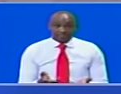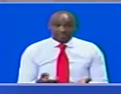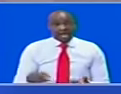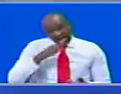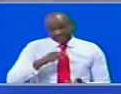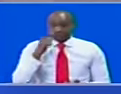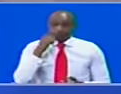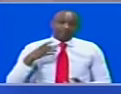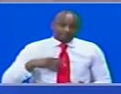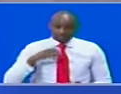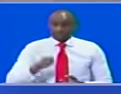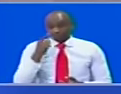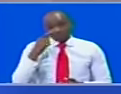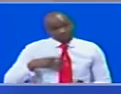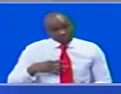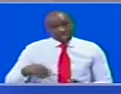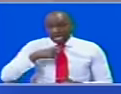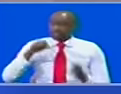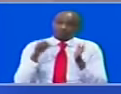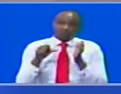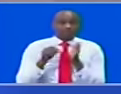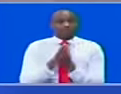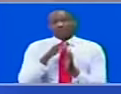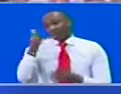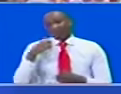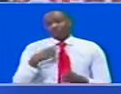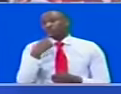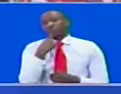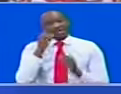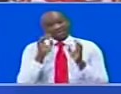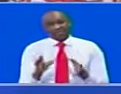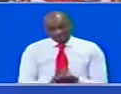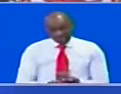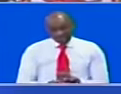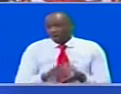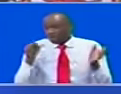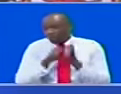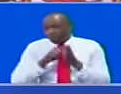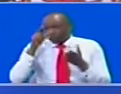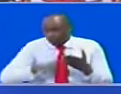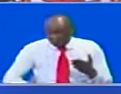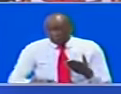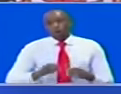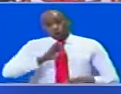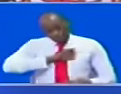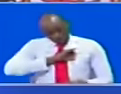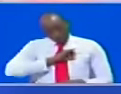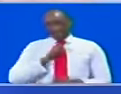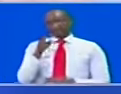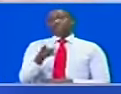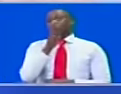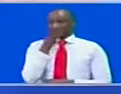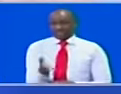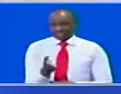wasudi, atunanga matatizo na waturu. Kinachozozaniwa ni umiliki wa mabwawa haya